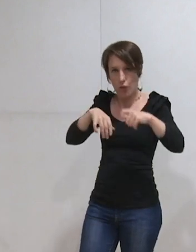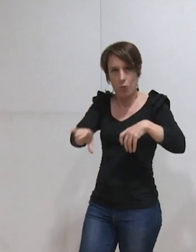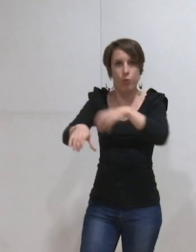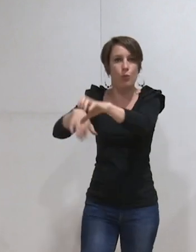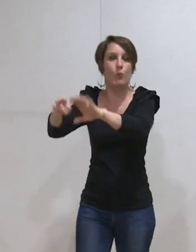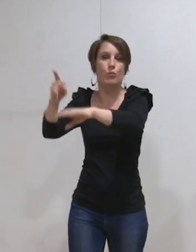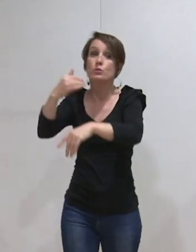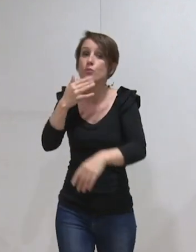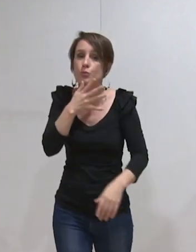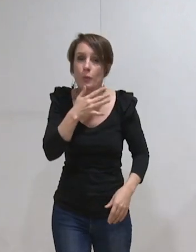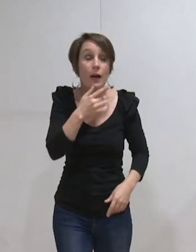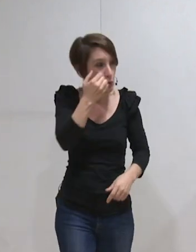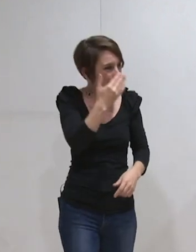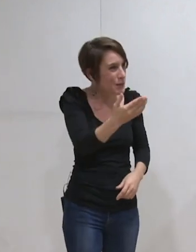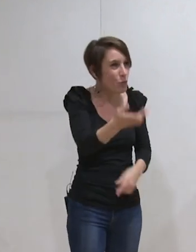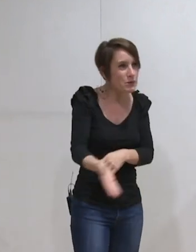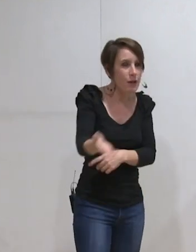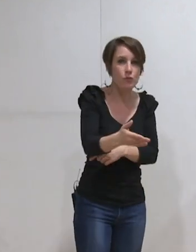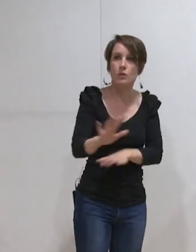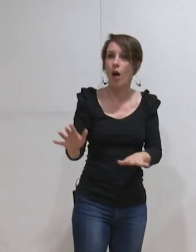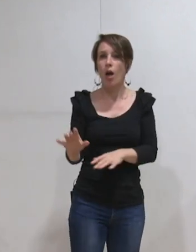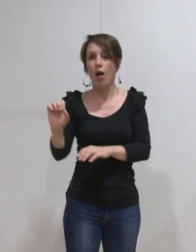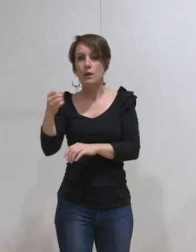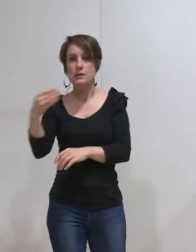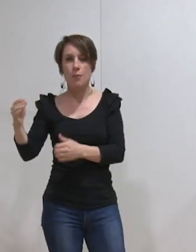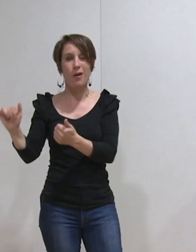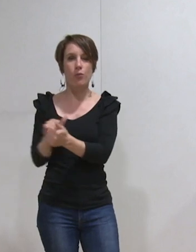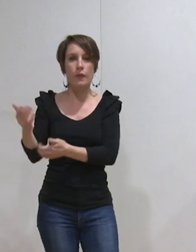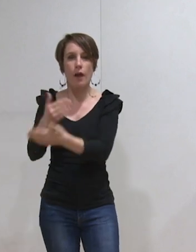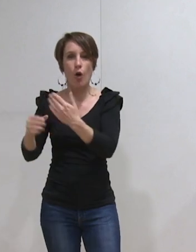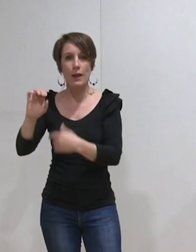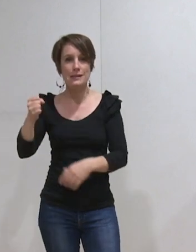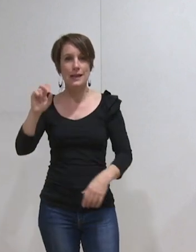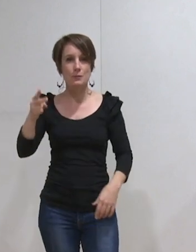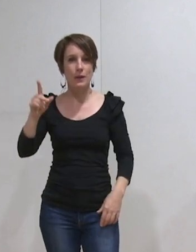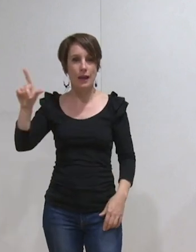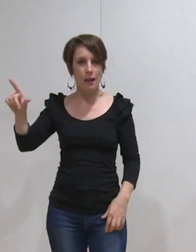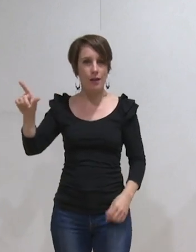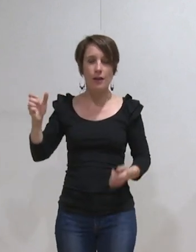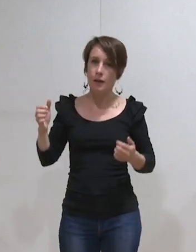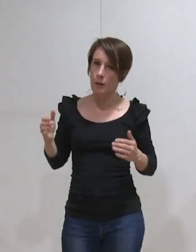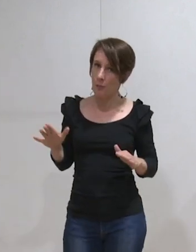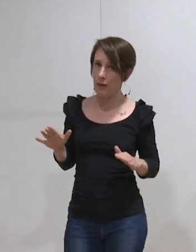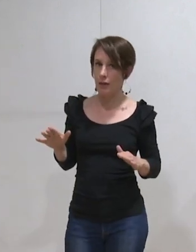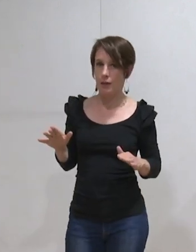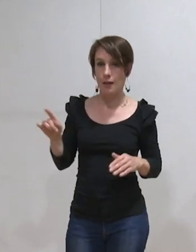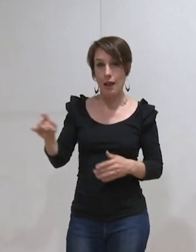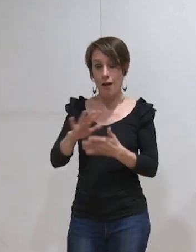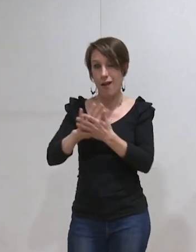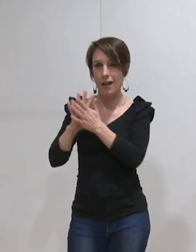transformez la SEM en SPL mais cette transformation vise